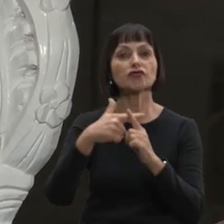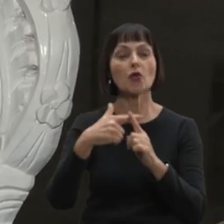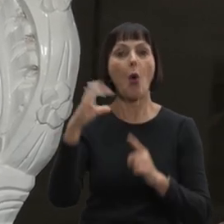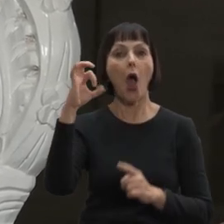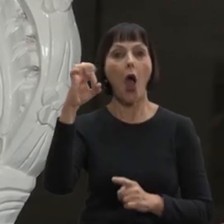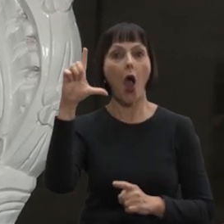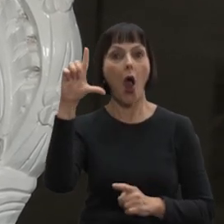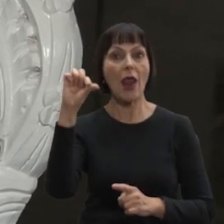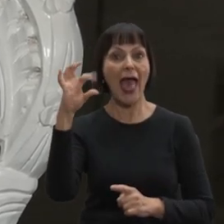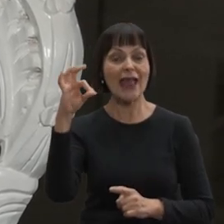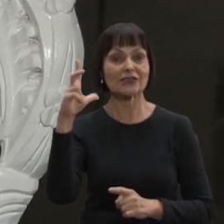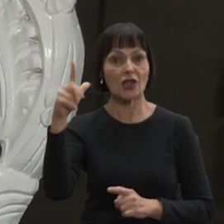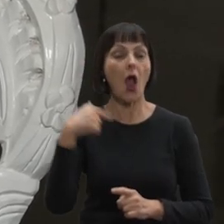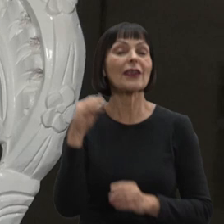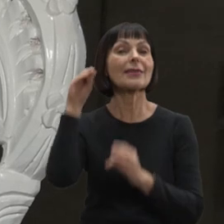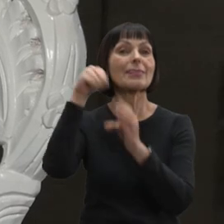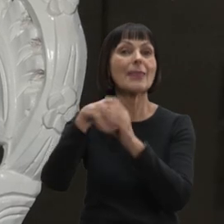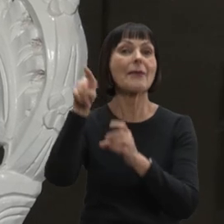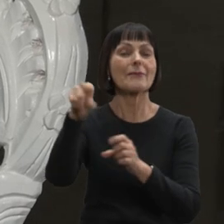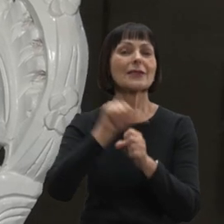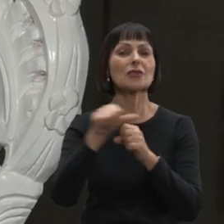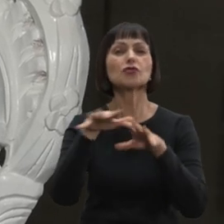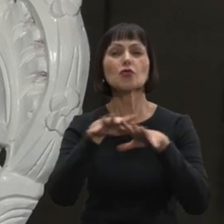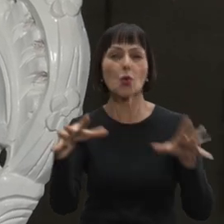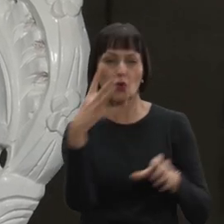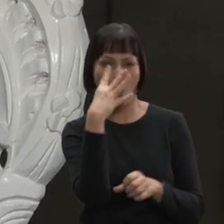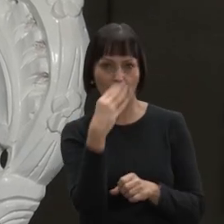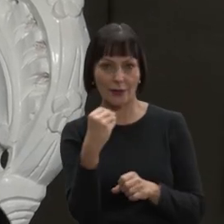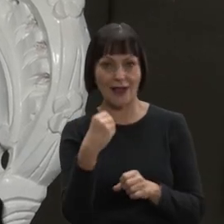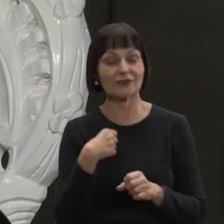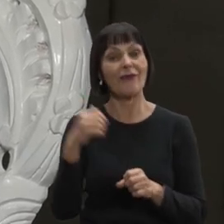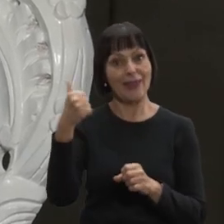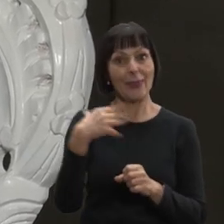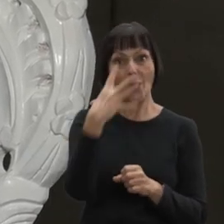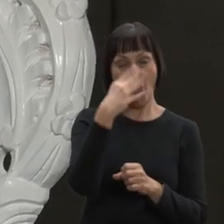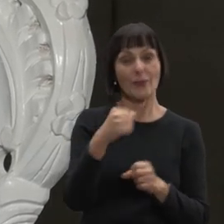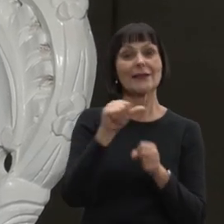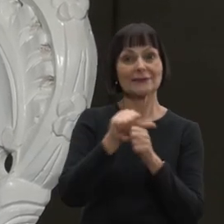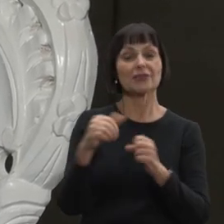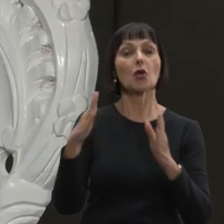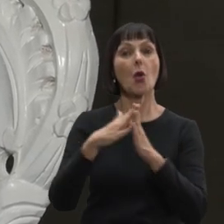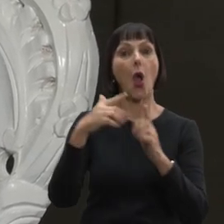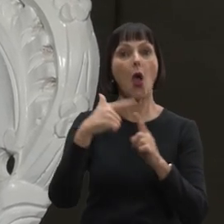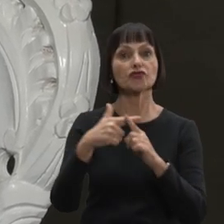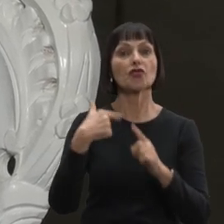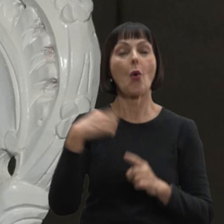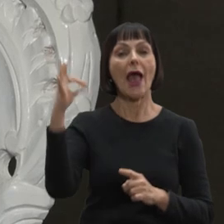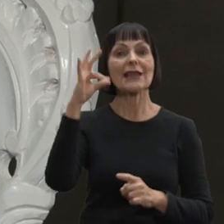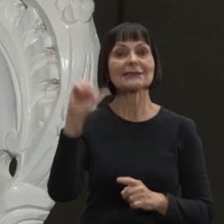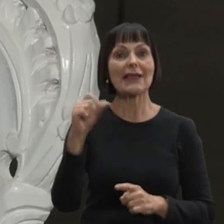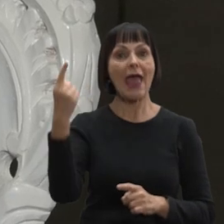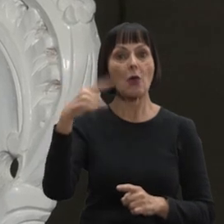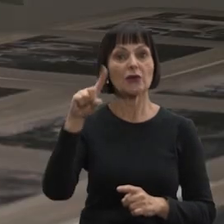w Olesku, gdzie pozostawił cały szereg swoich dzieł. Jedno z nich znajduje się dzisiaj w kościele kapucynów w